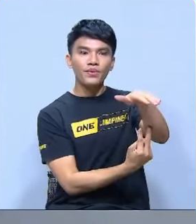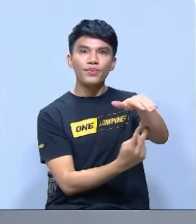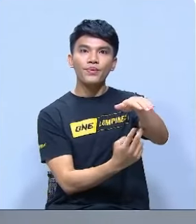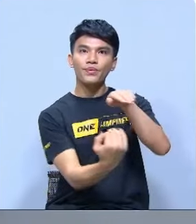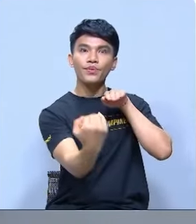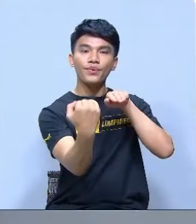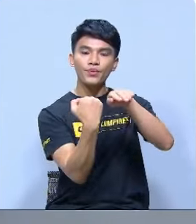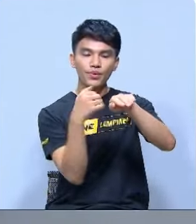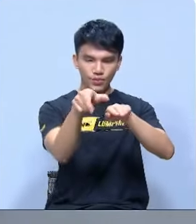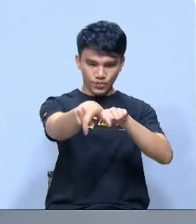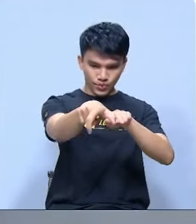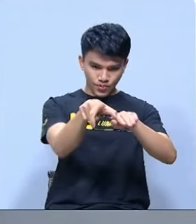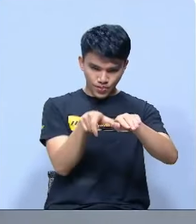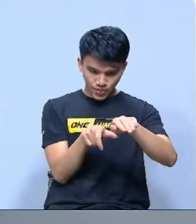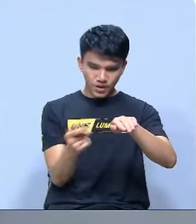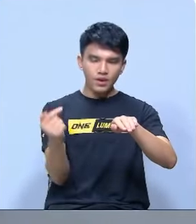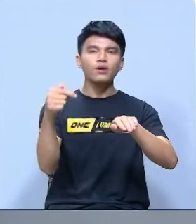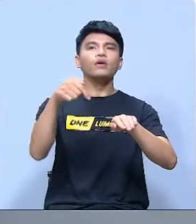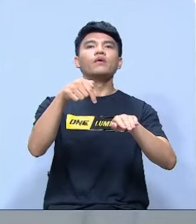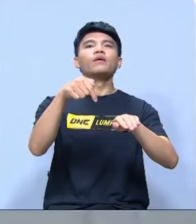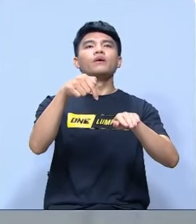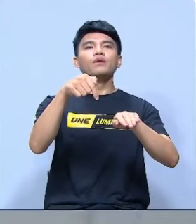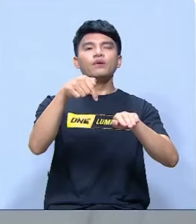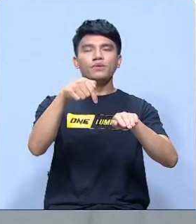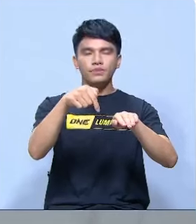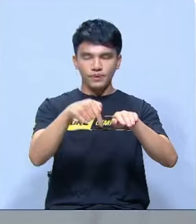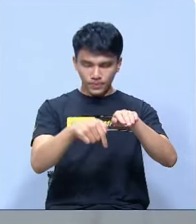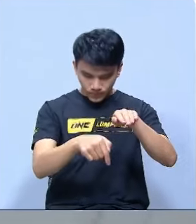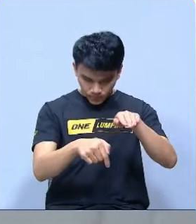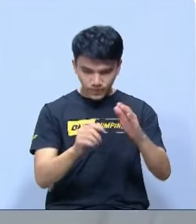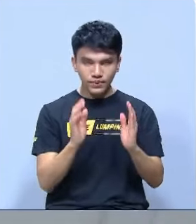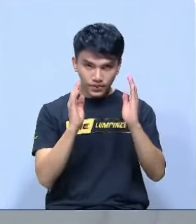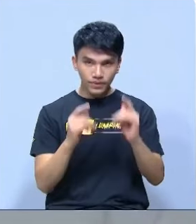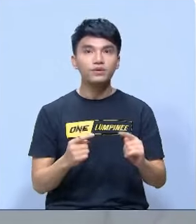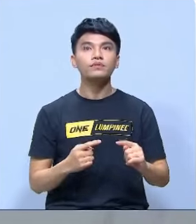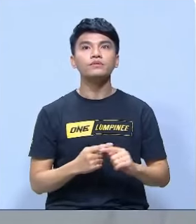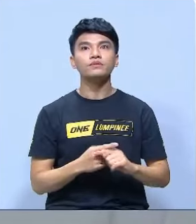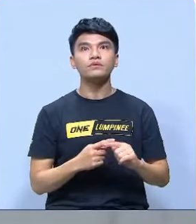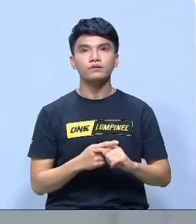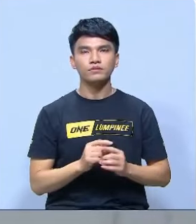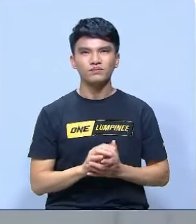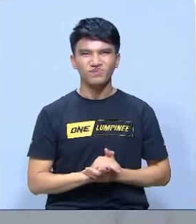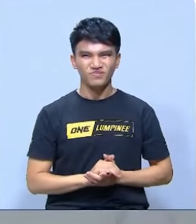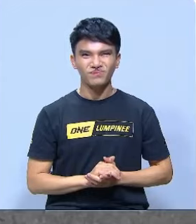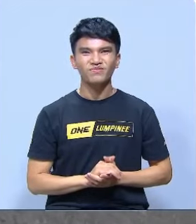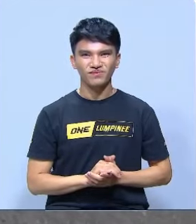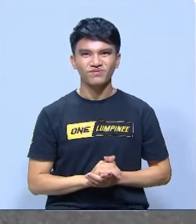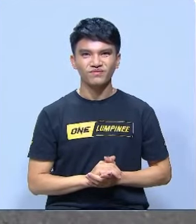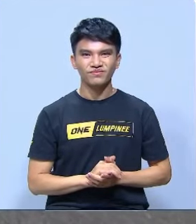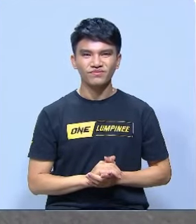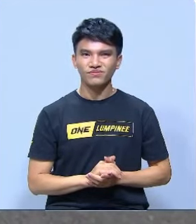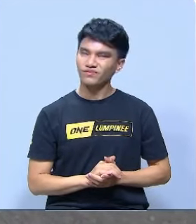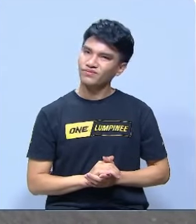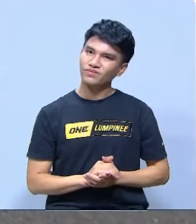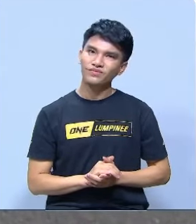างเฉยๆแต่ว่ามันจะเป็นรูลงไปข้างล่างด้วยเนี่ยจังหวะนั้นเนี่ยตัวคนเจ็บก็คือรถมาก็เสียหลักชนขอบทางเสร็จแล้วร